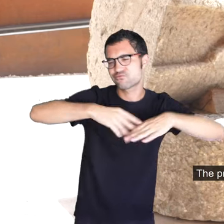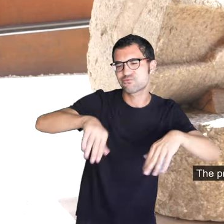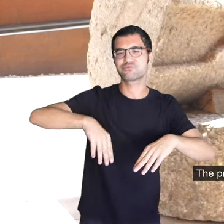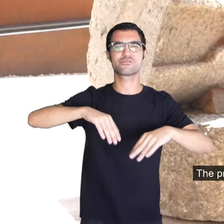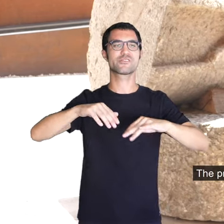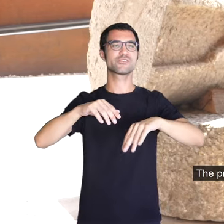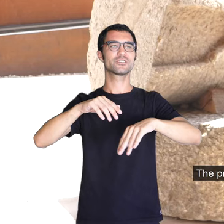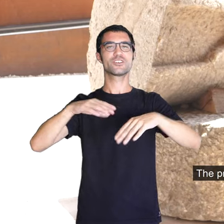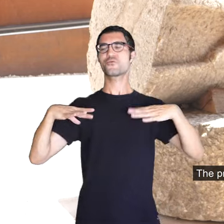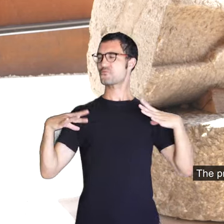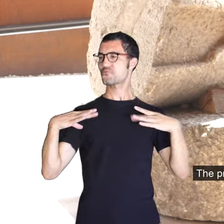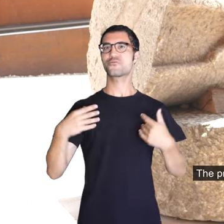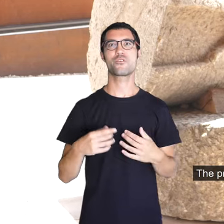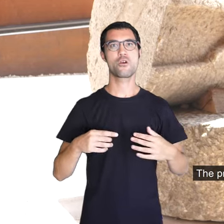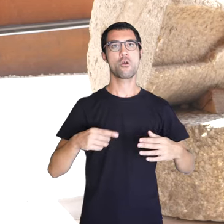brumador, molt de pits.